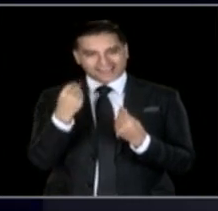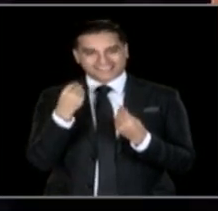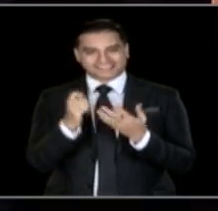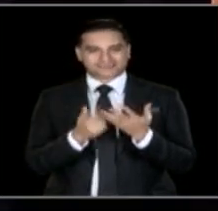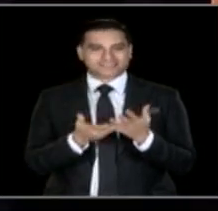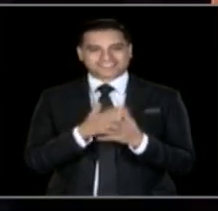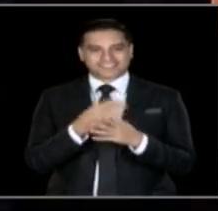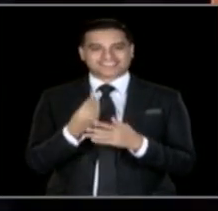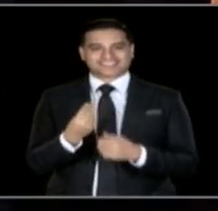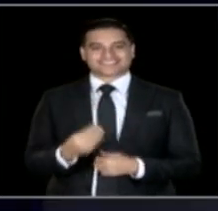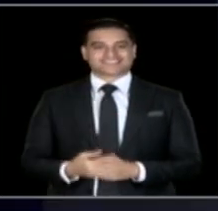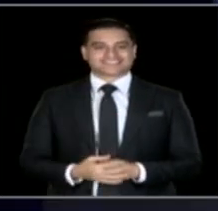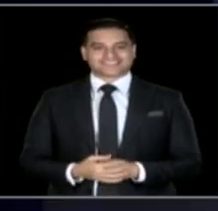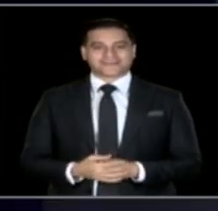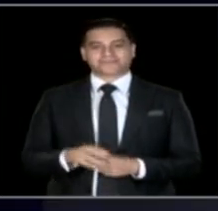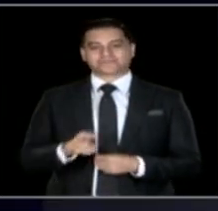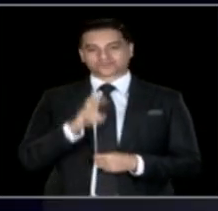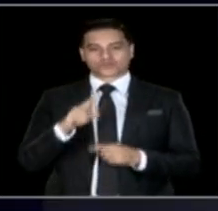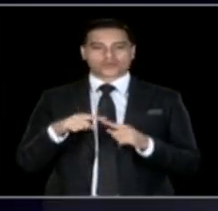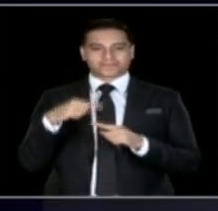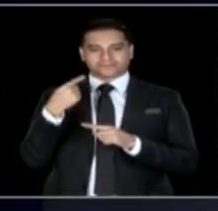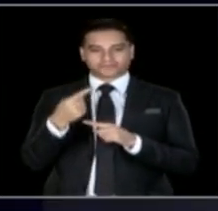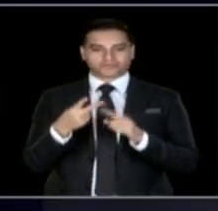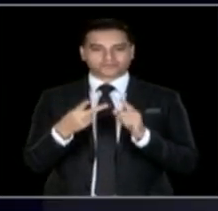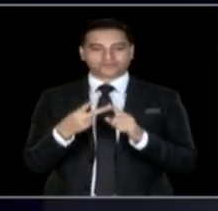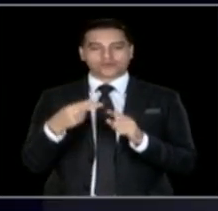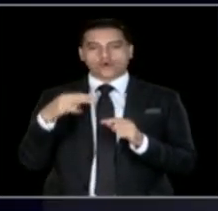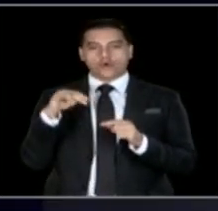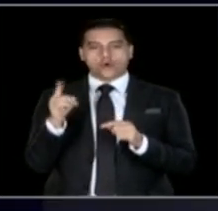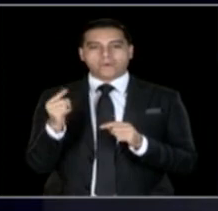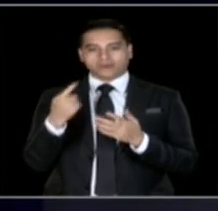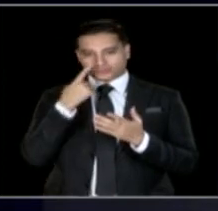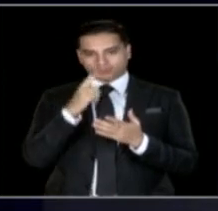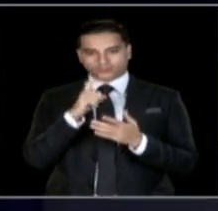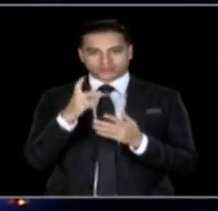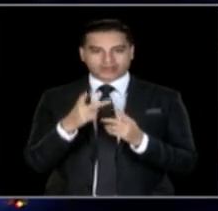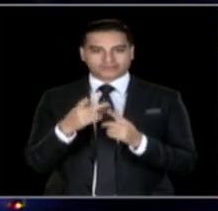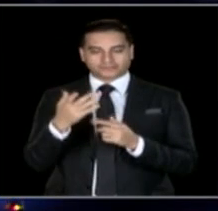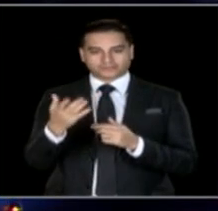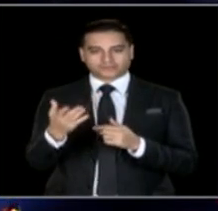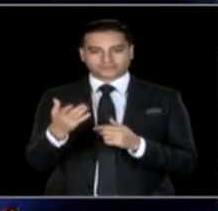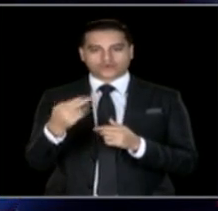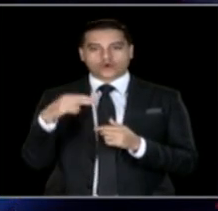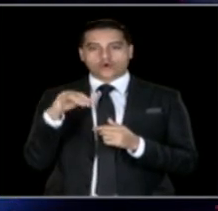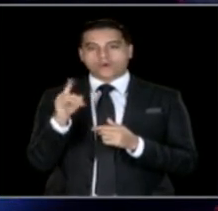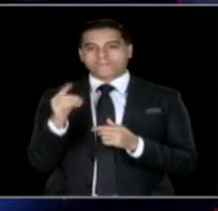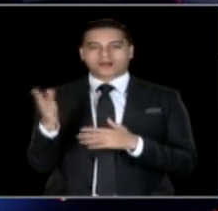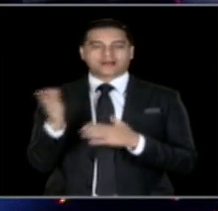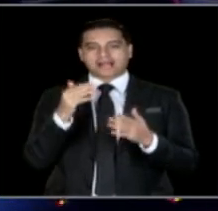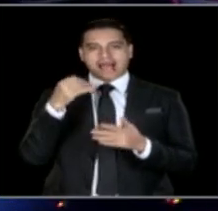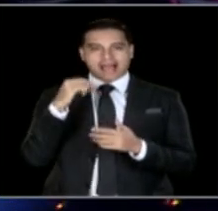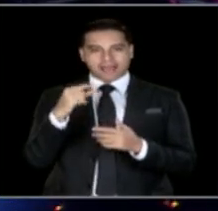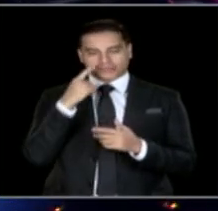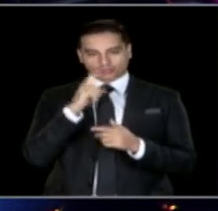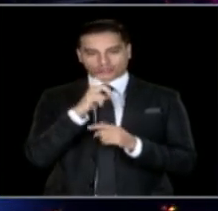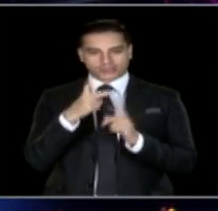كريم. السؤال الثاني، عمر اتفضل يا عمر. عمر احمد.